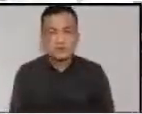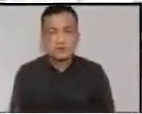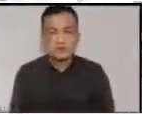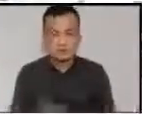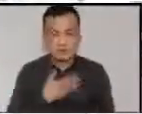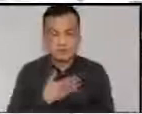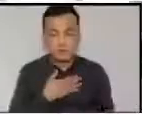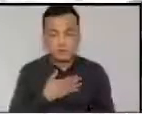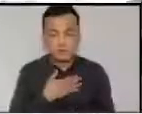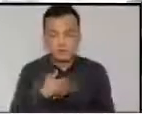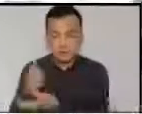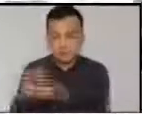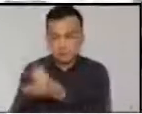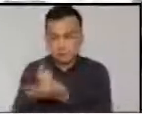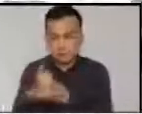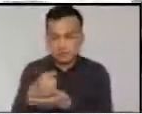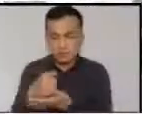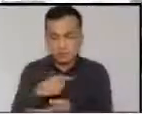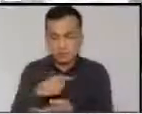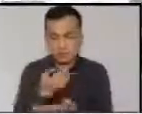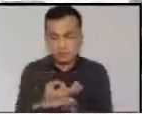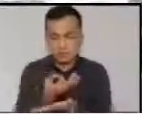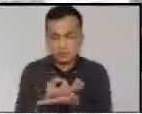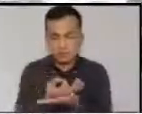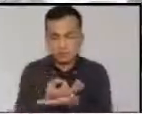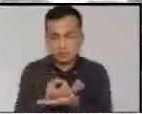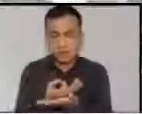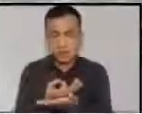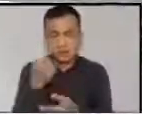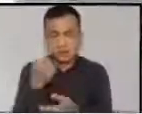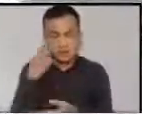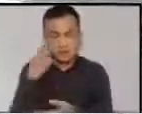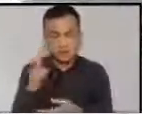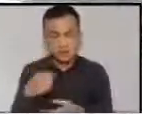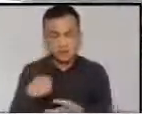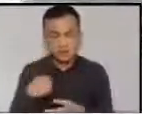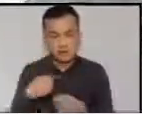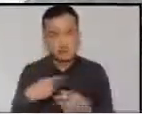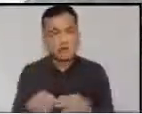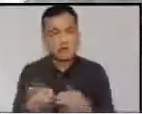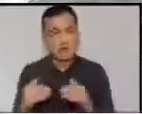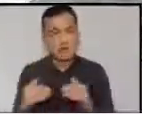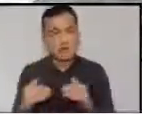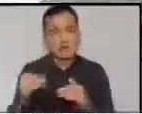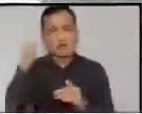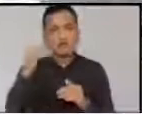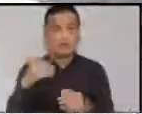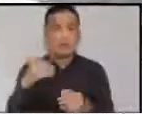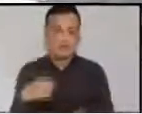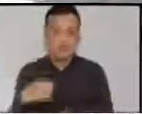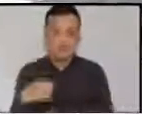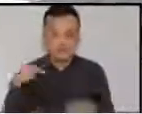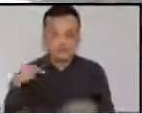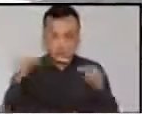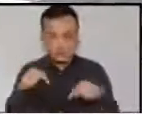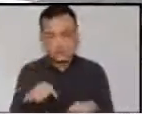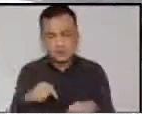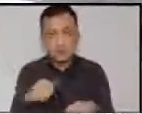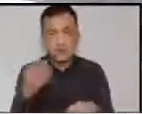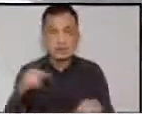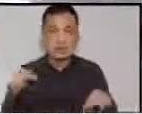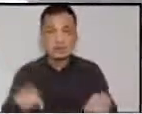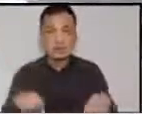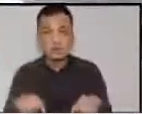nasa 291 na mga residente ang apektado dito sa lugar kung saan pansamantala silang nanunuluyan ngayon sa Ibo Elementary